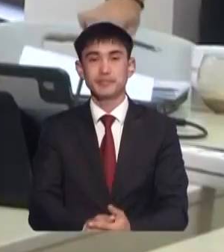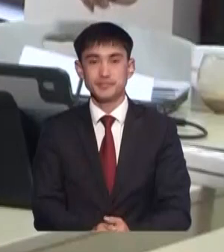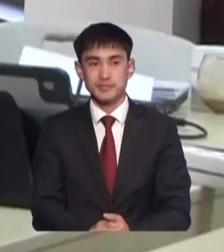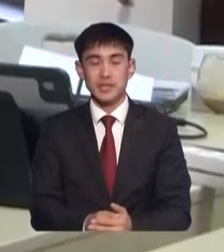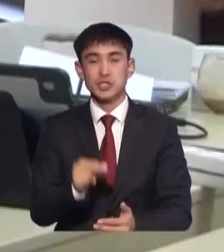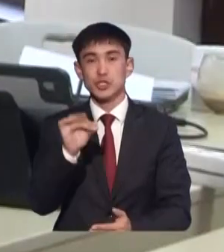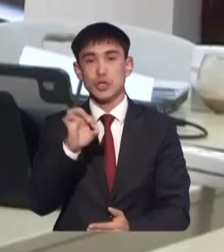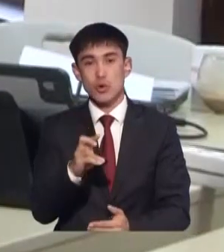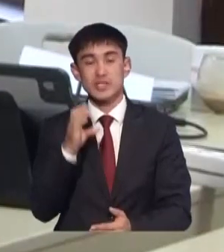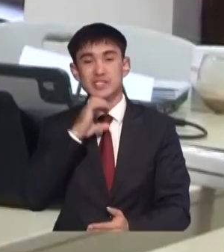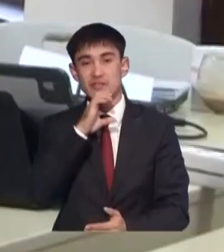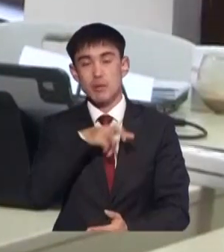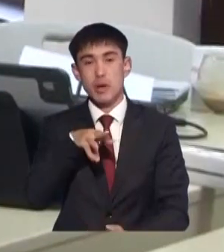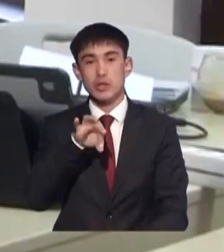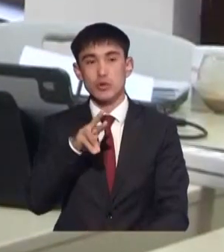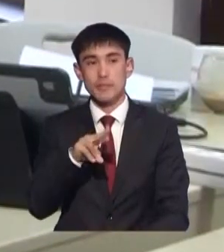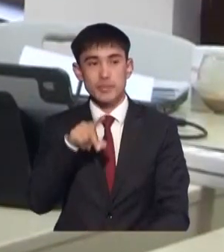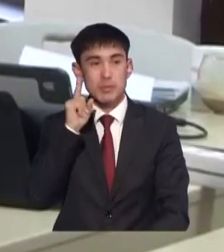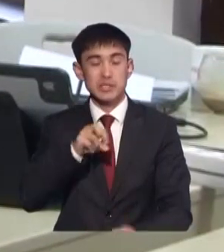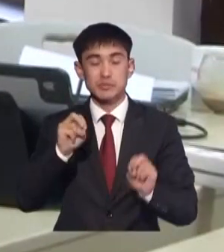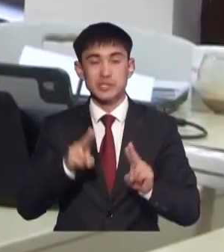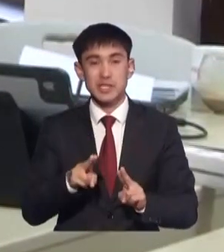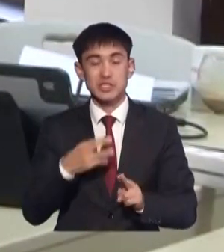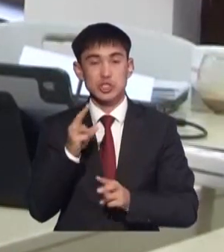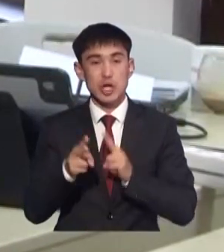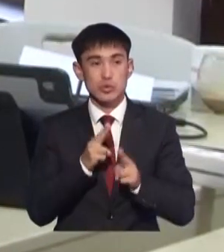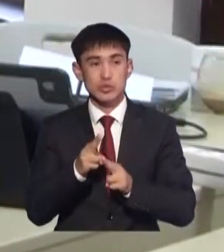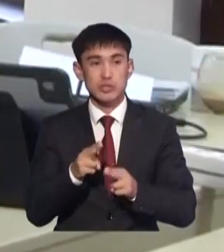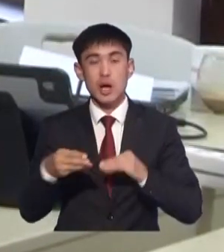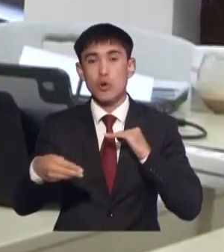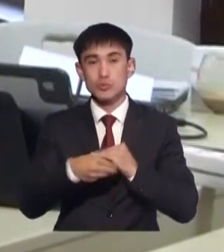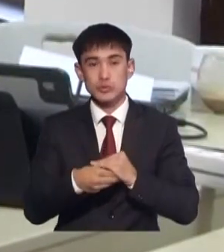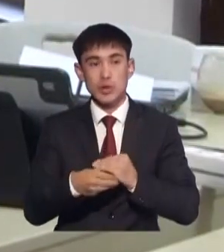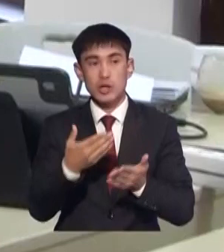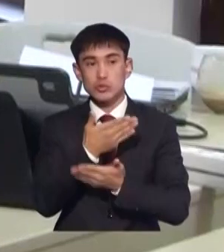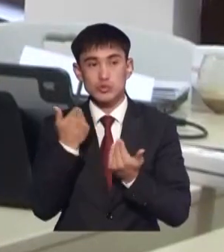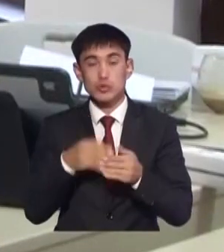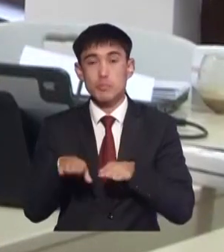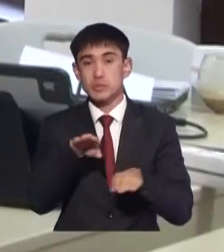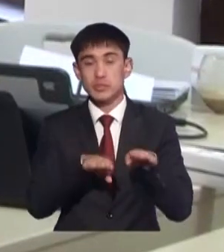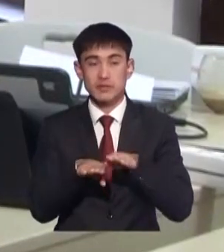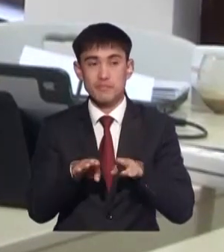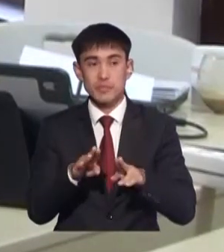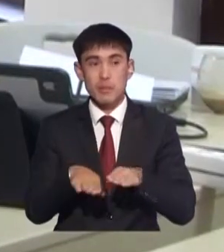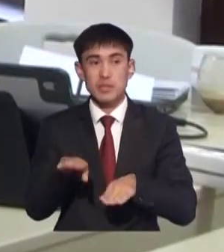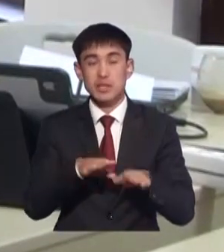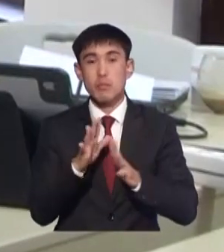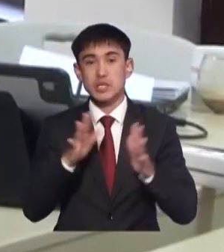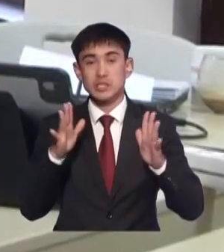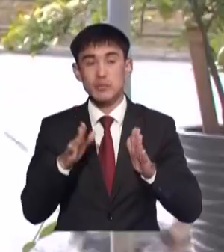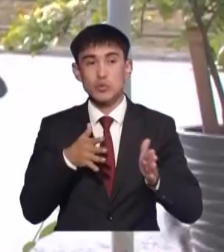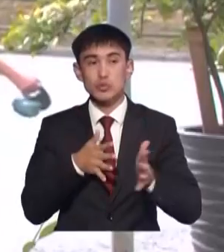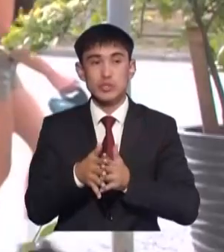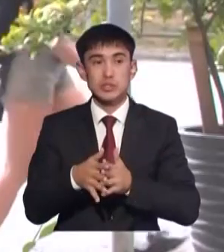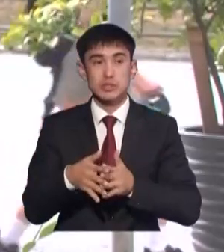Герцеговины, Черногории, Северной Македонии. Молодые специалисты жалуются на коррупцию и отсутствие перспектив. По темпам и масштабам